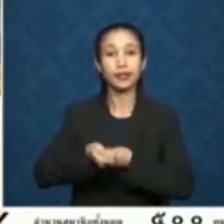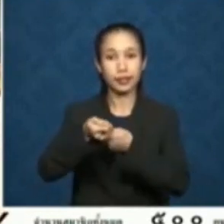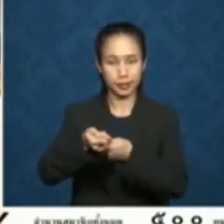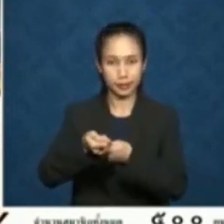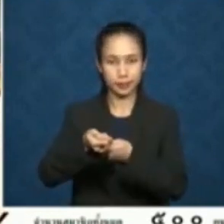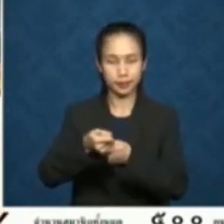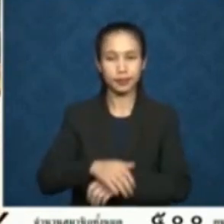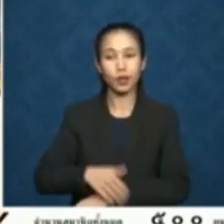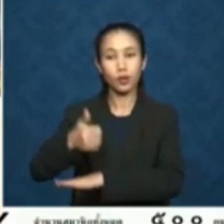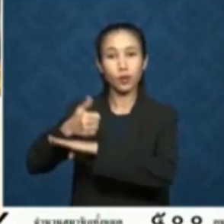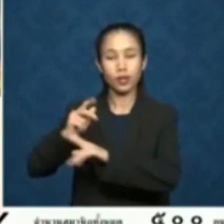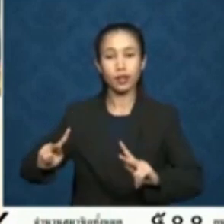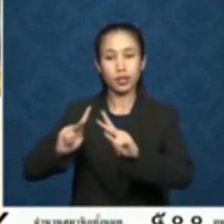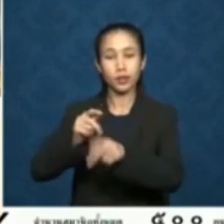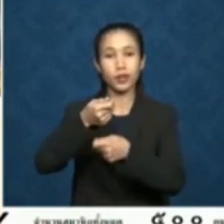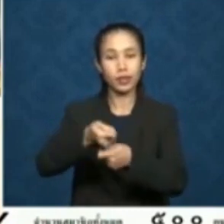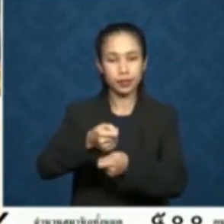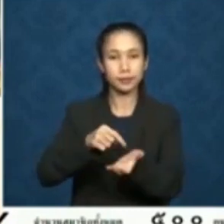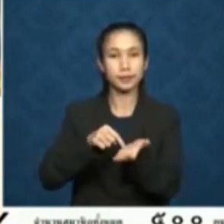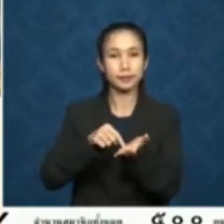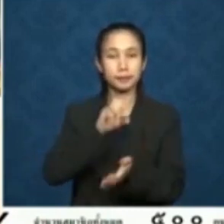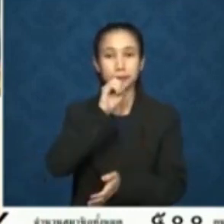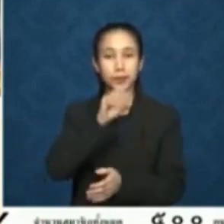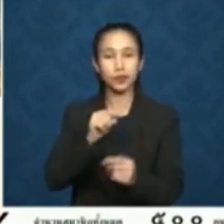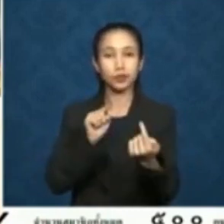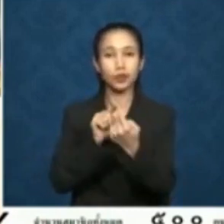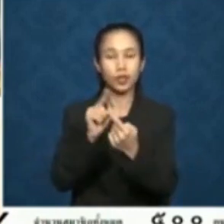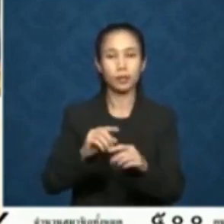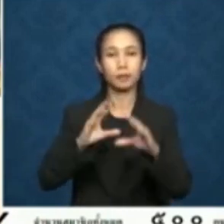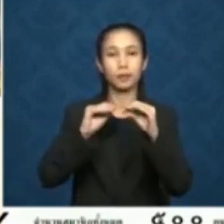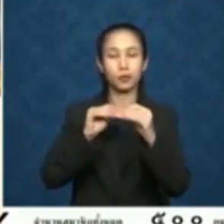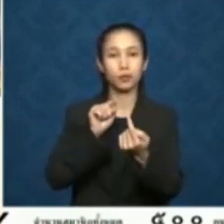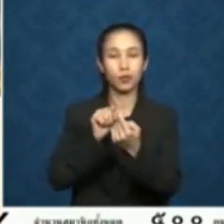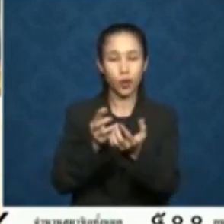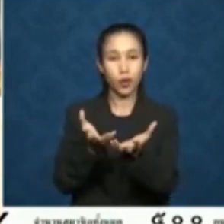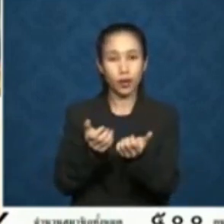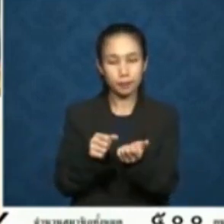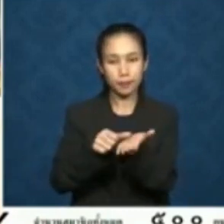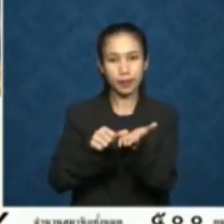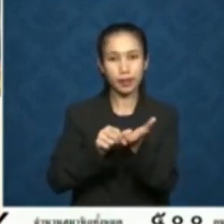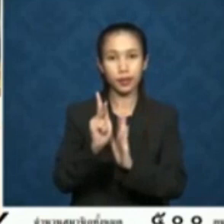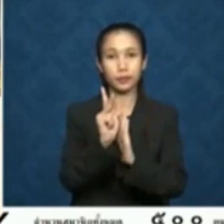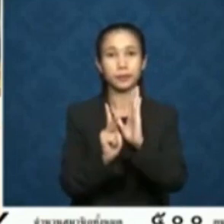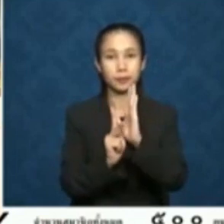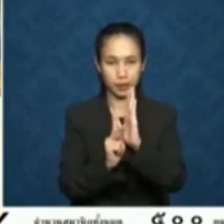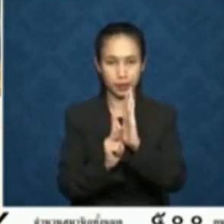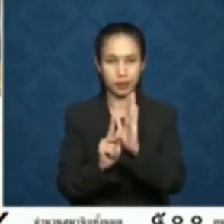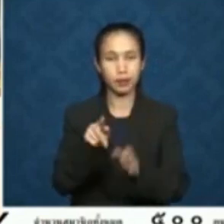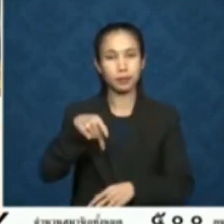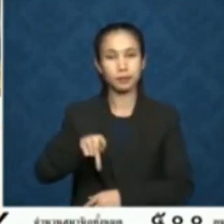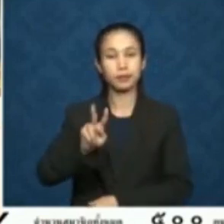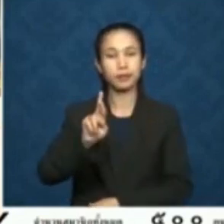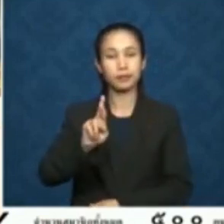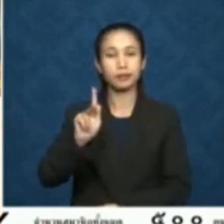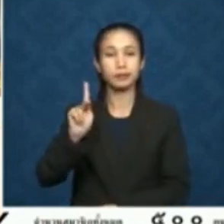ากคณะรัฐมนตรีให้มาเสนอต่อที่ประชุมเพื่อขอรับร่างบัญญัติแก้ไขเพิ่มเติมพระราชกำห